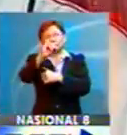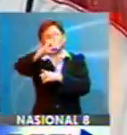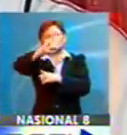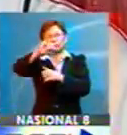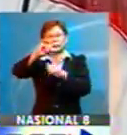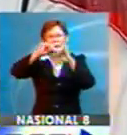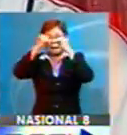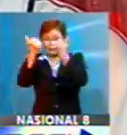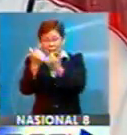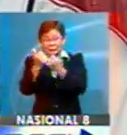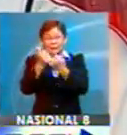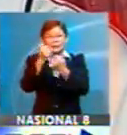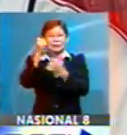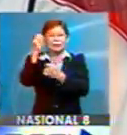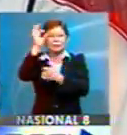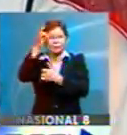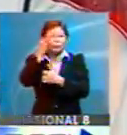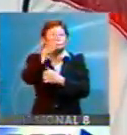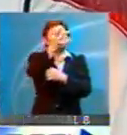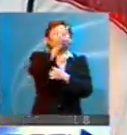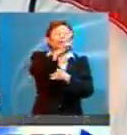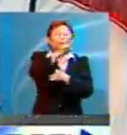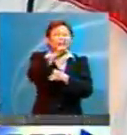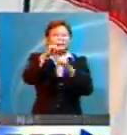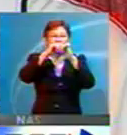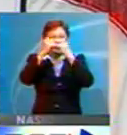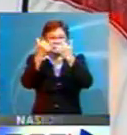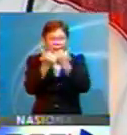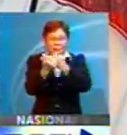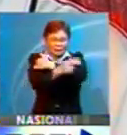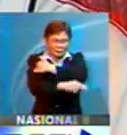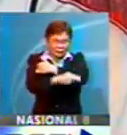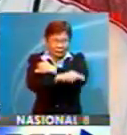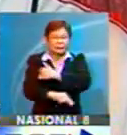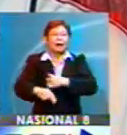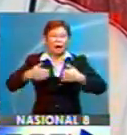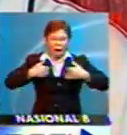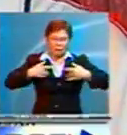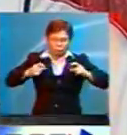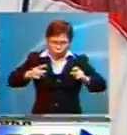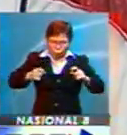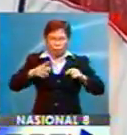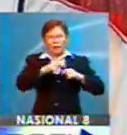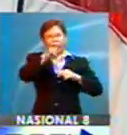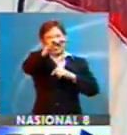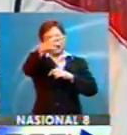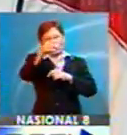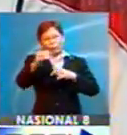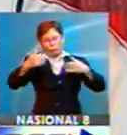persekutuan dan 17 jabatan dan agensi negeri. Kita juga ada beberapa swasta dan juga NGO yang terdapat